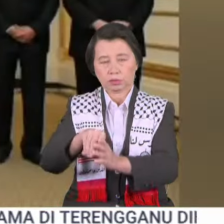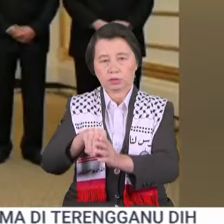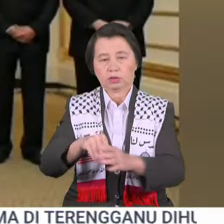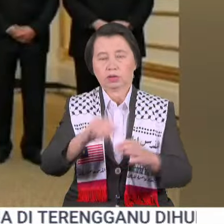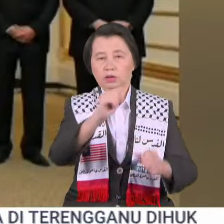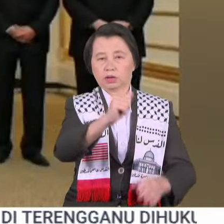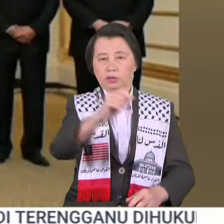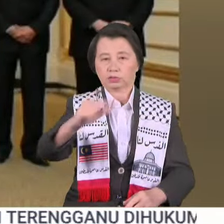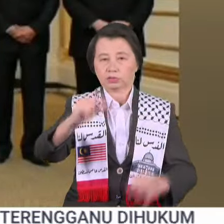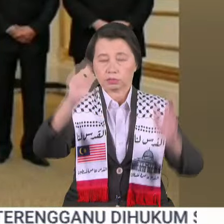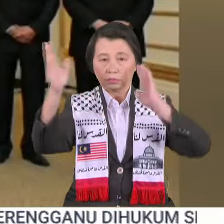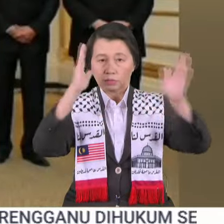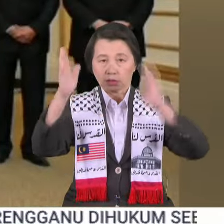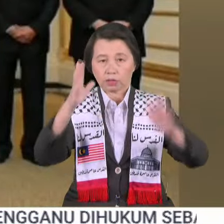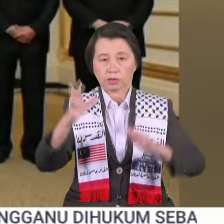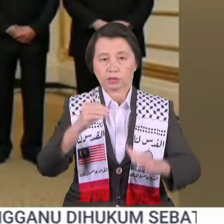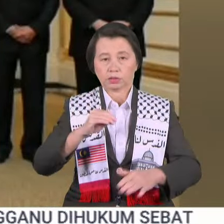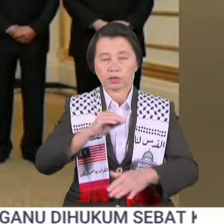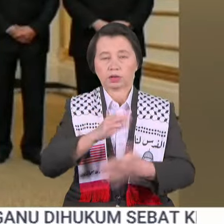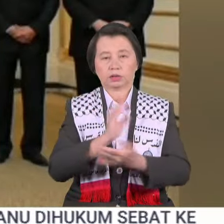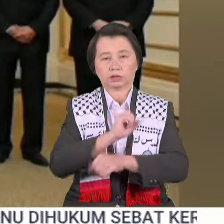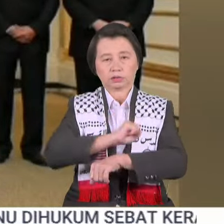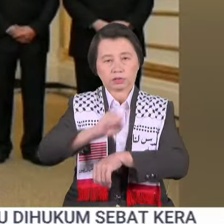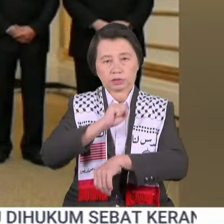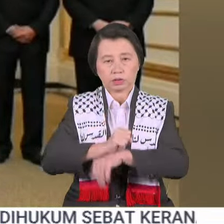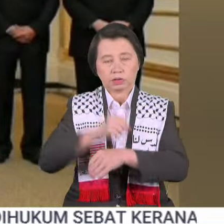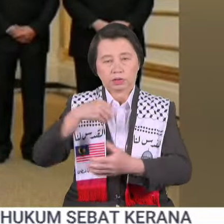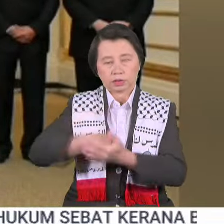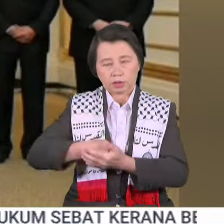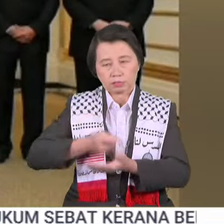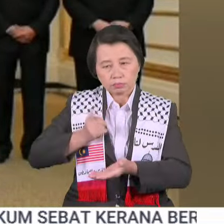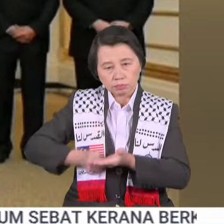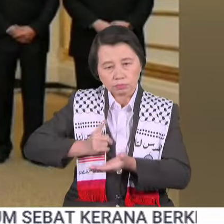peguam negara Malaysia dan Singapura dalam rundingan